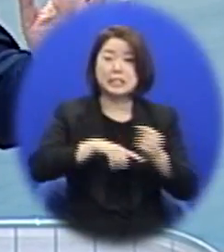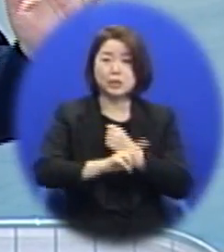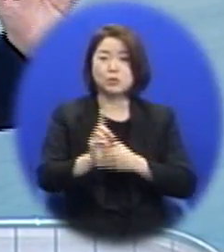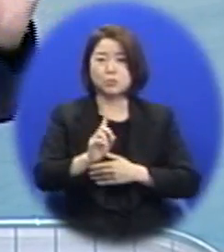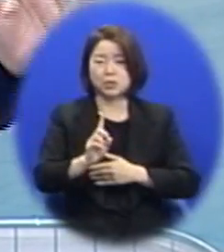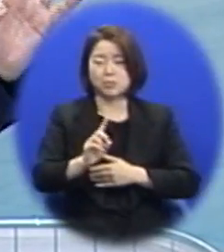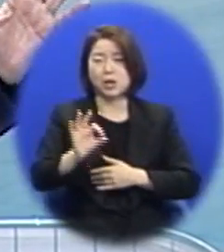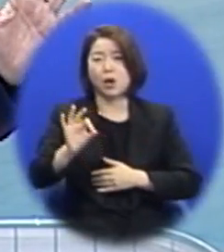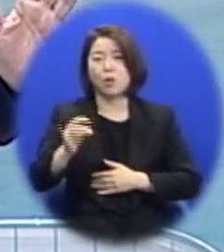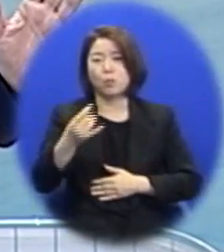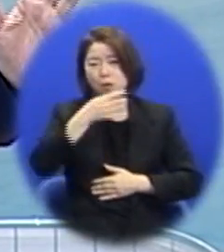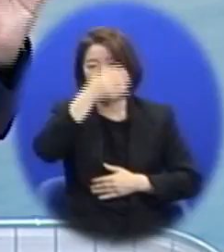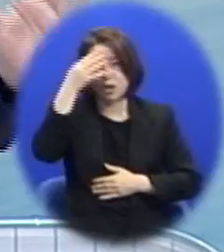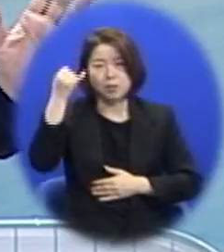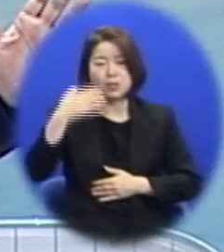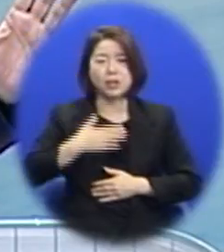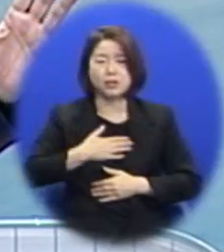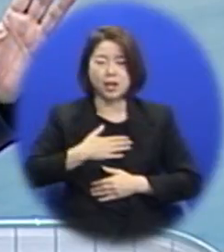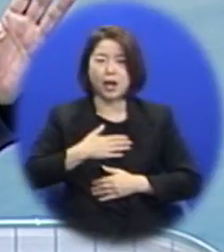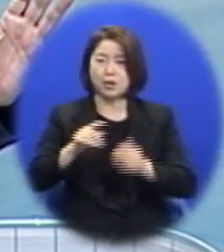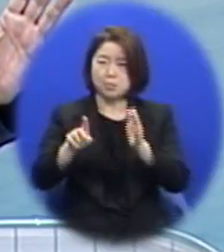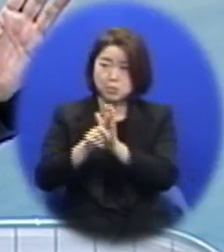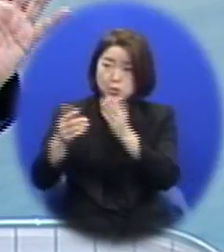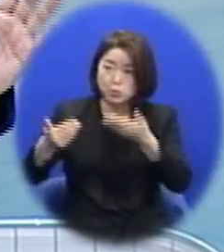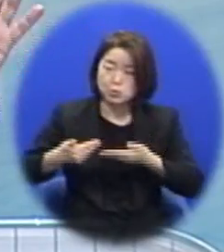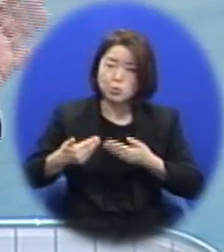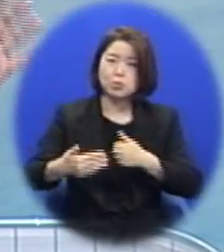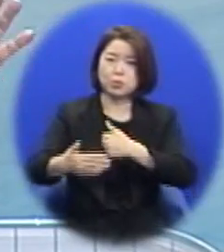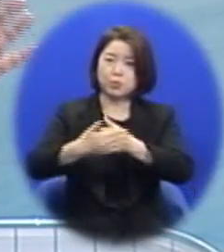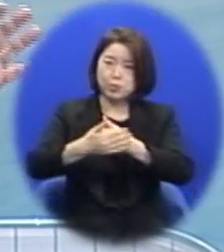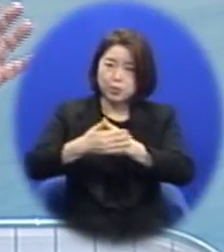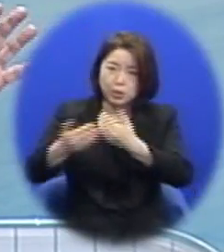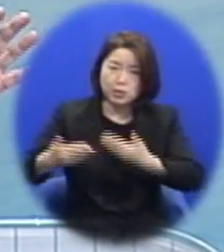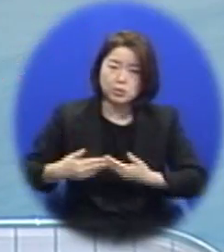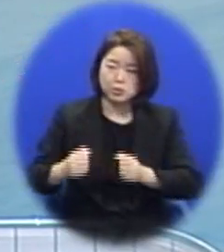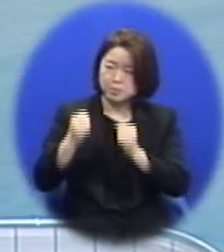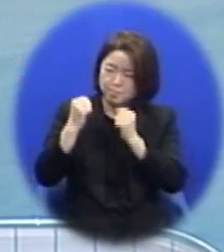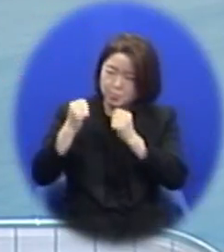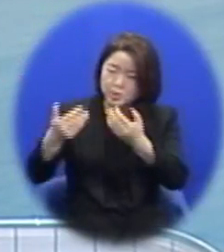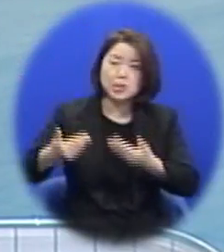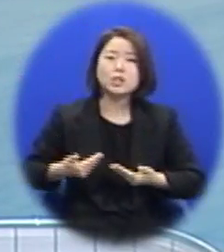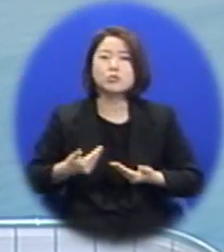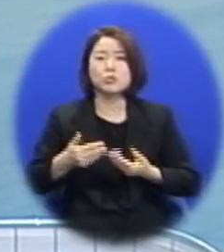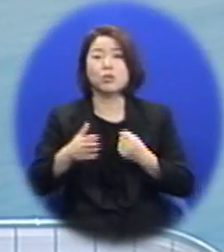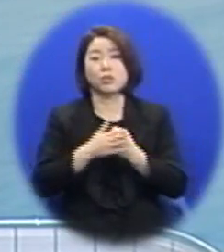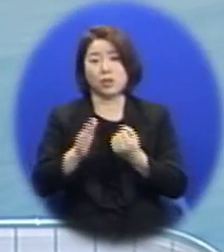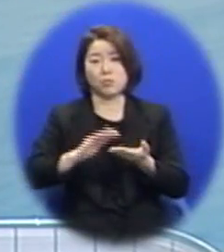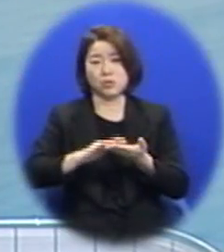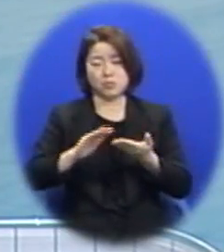외할머님이 저를 그렇게 믿어주고 격려하고 그렇게 저를 응원하는 것 때문이었습니다.